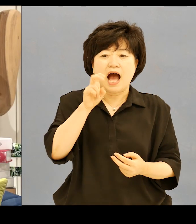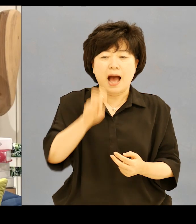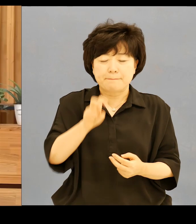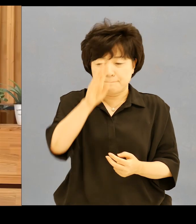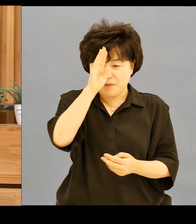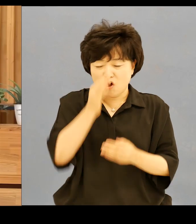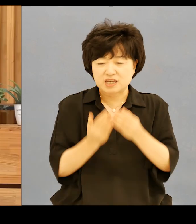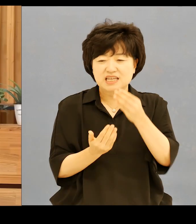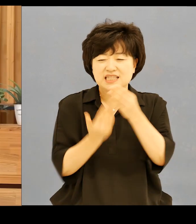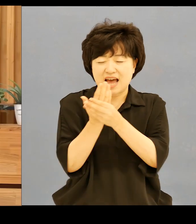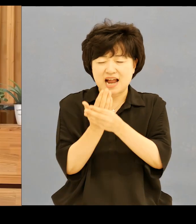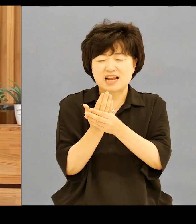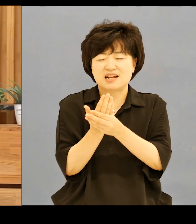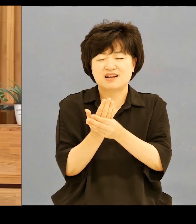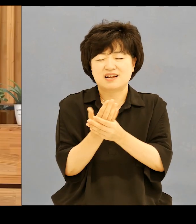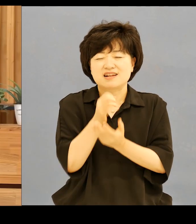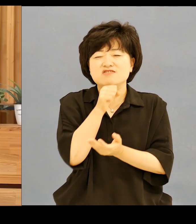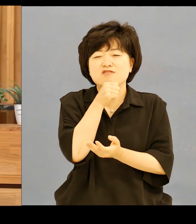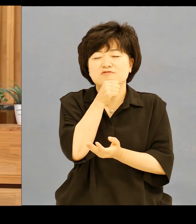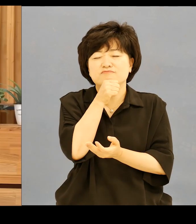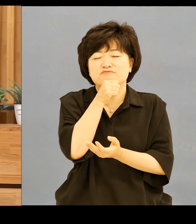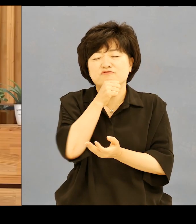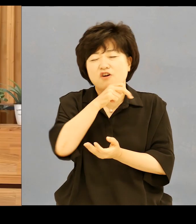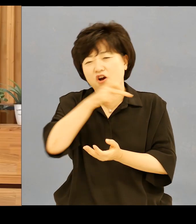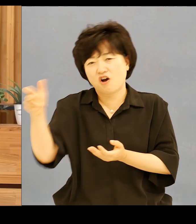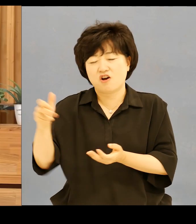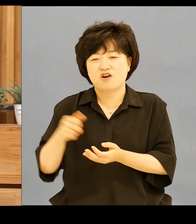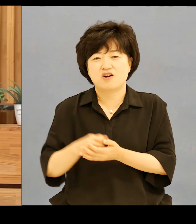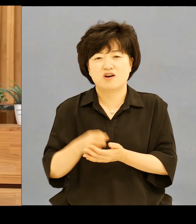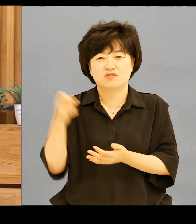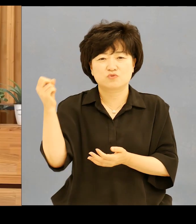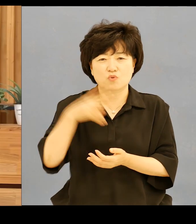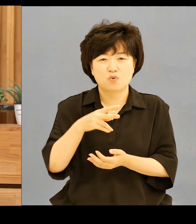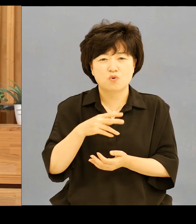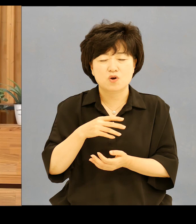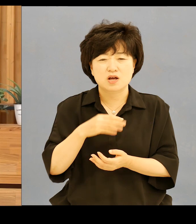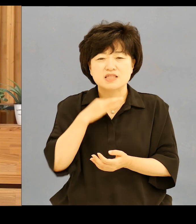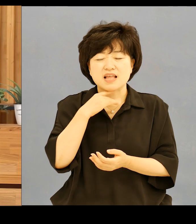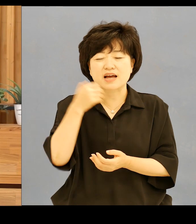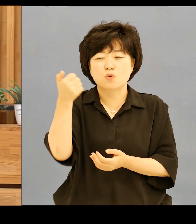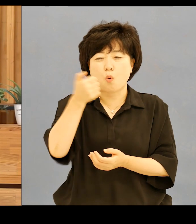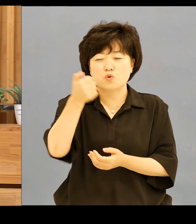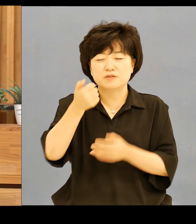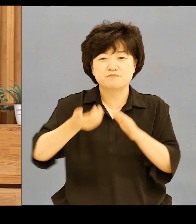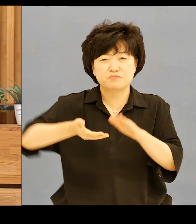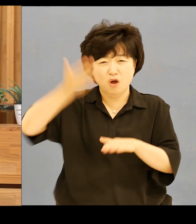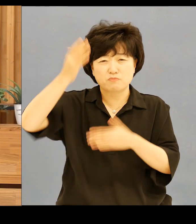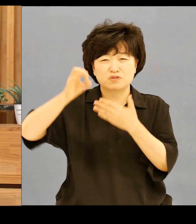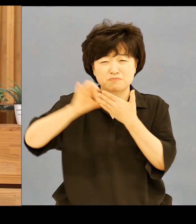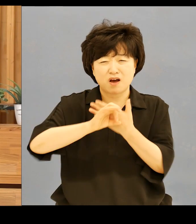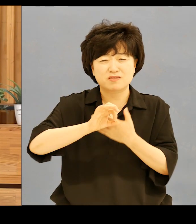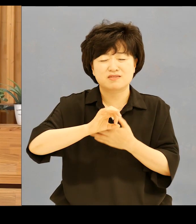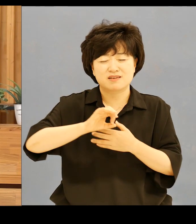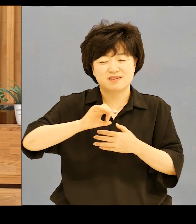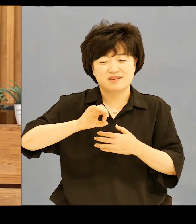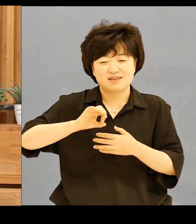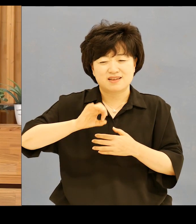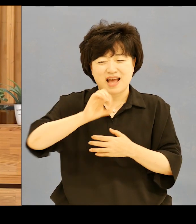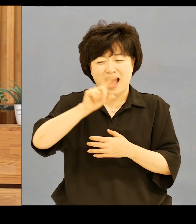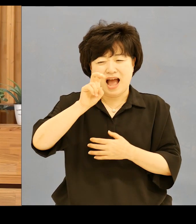높고 50대가 지나면은 50%까지 이제 걸리게 될 거라고 이제 저한테